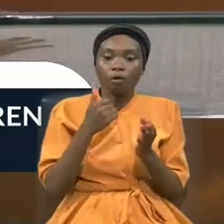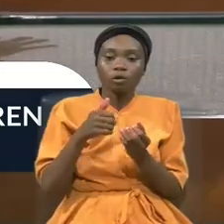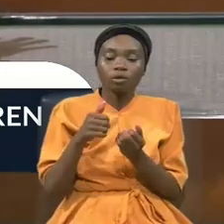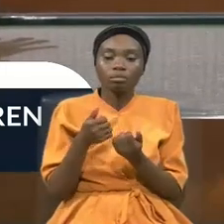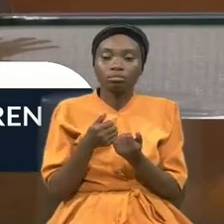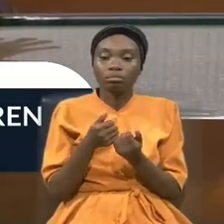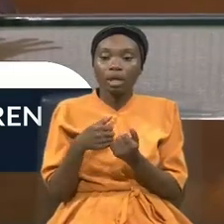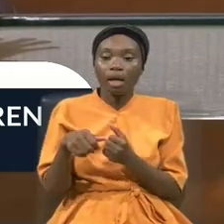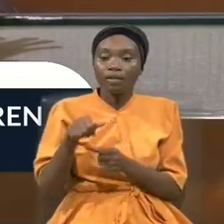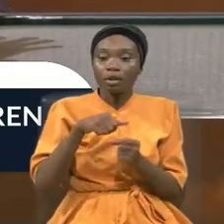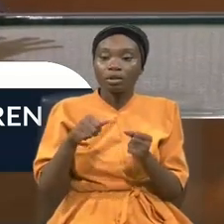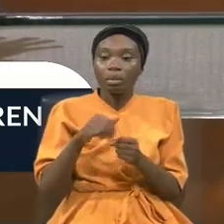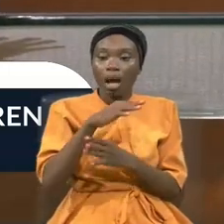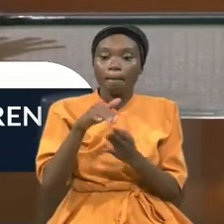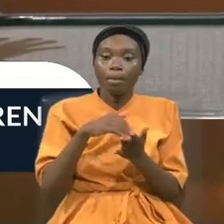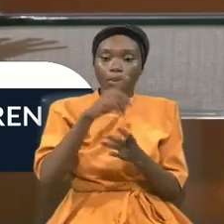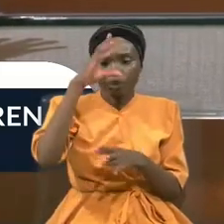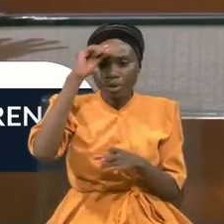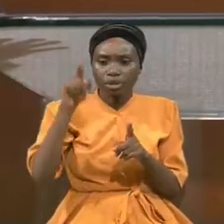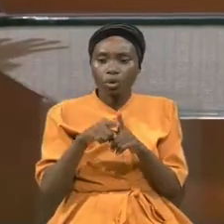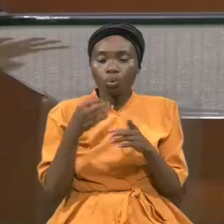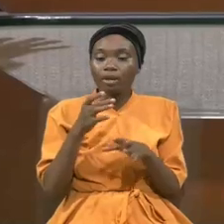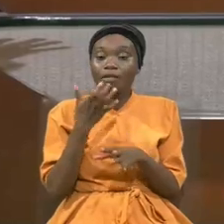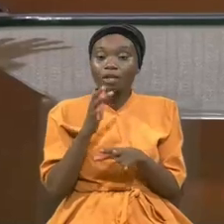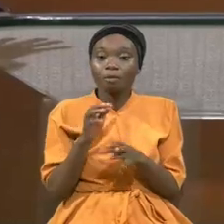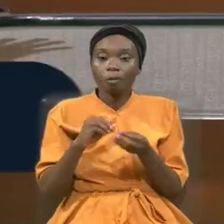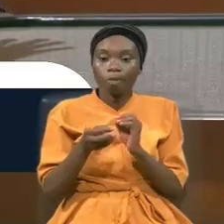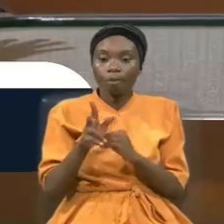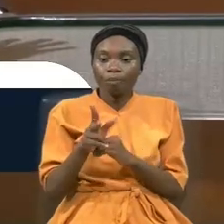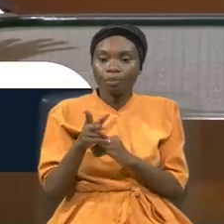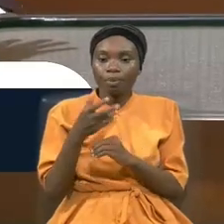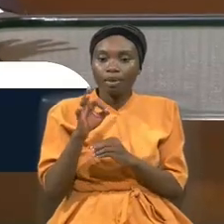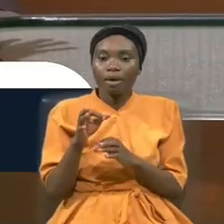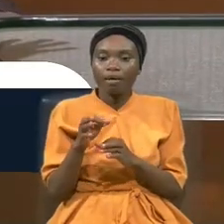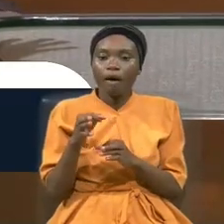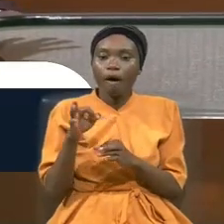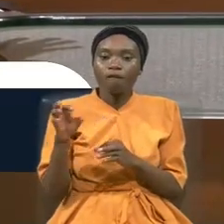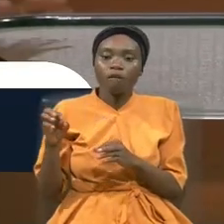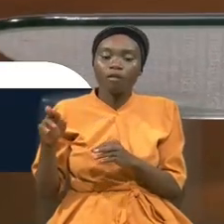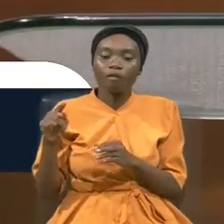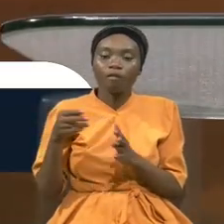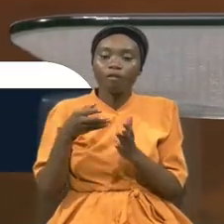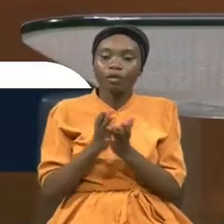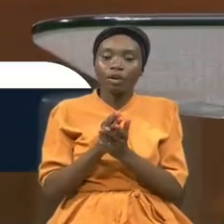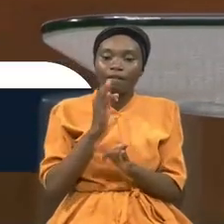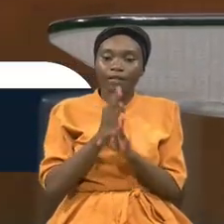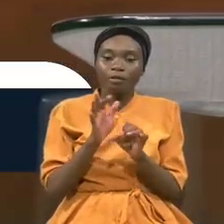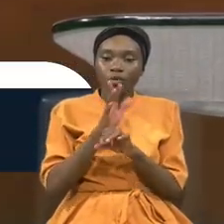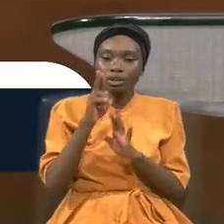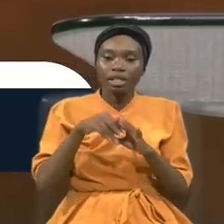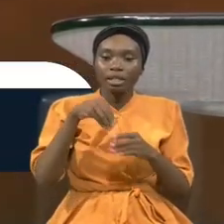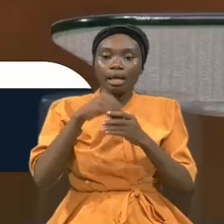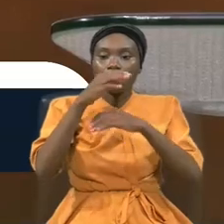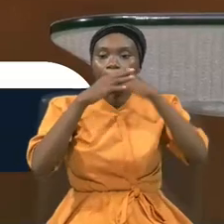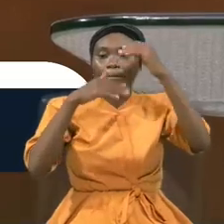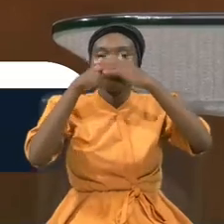favoritisme. Trois, la fidélité sincère dans les